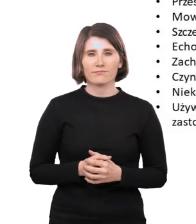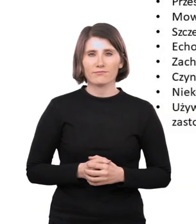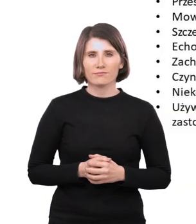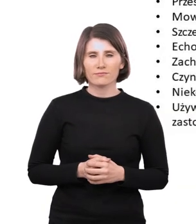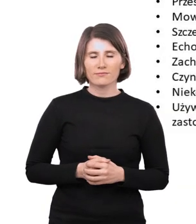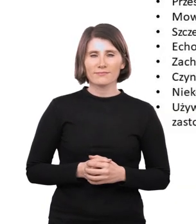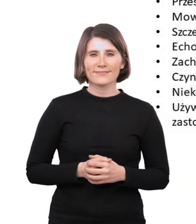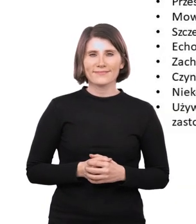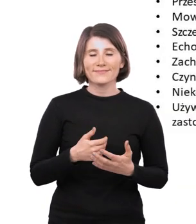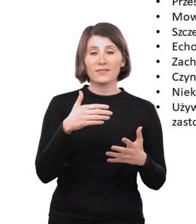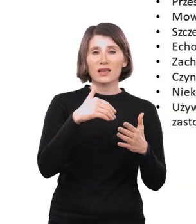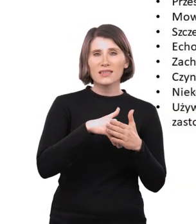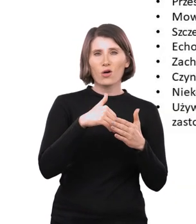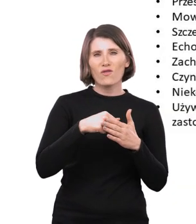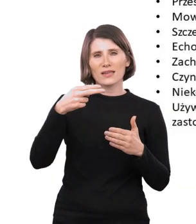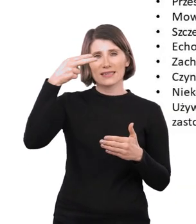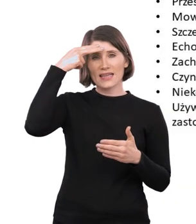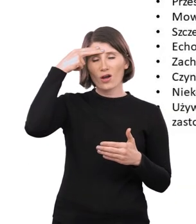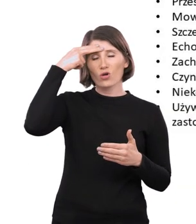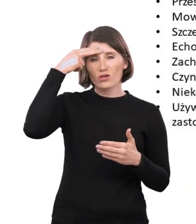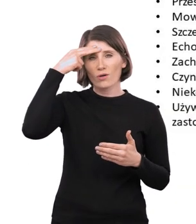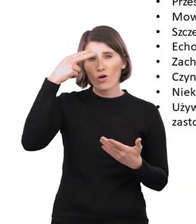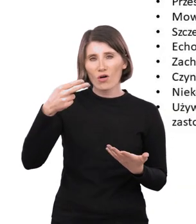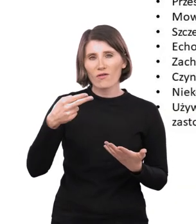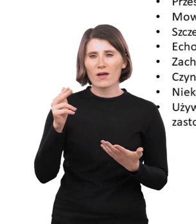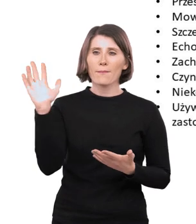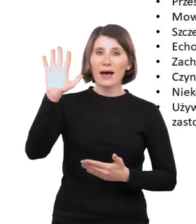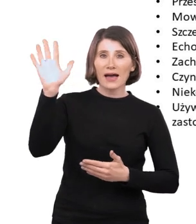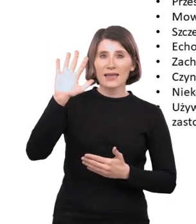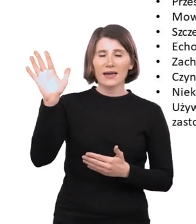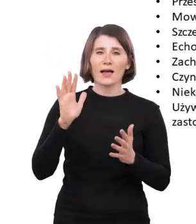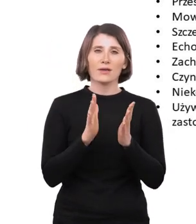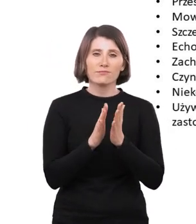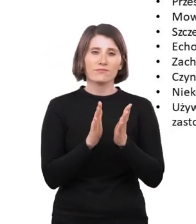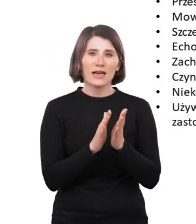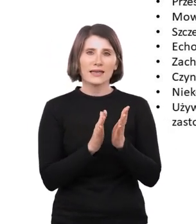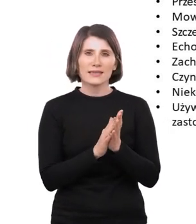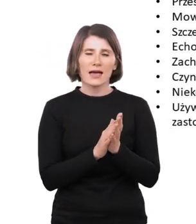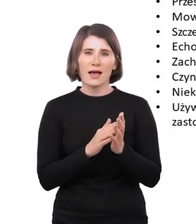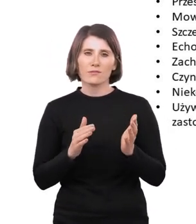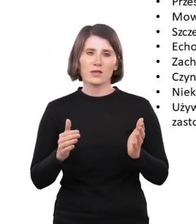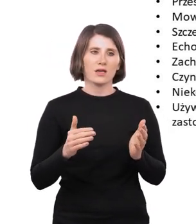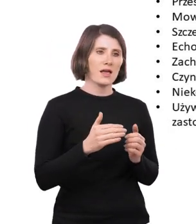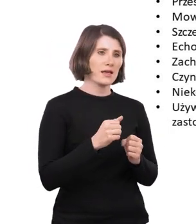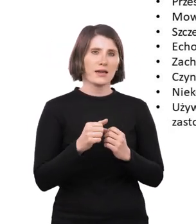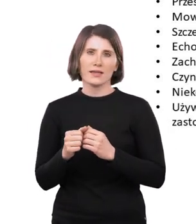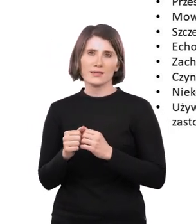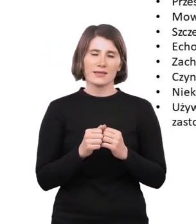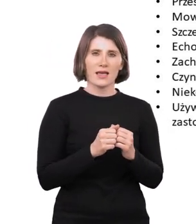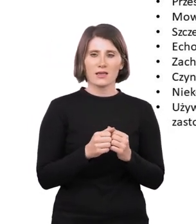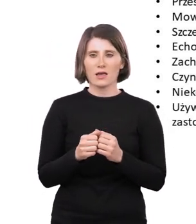Zachowania stereotypowe. Machanie rękami, klaskanie, kręcenie się, wprowadzanie przedmiotów w ruch